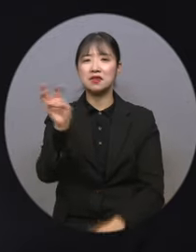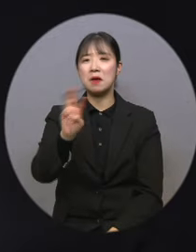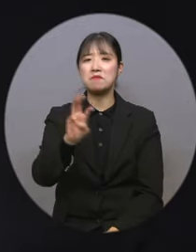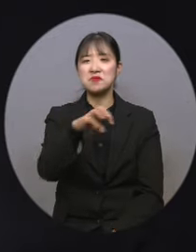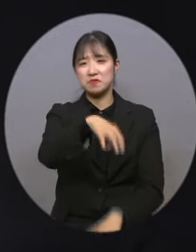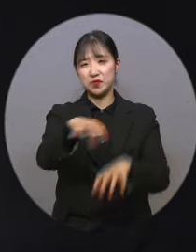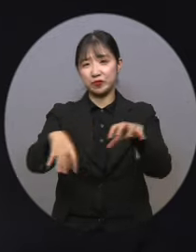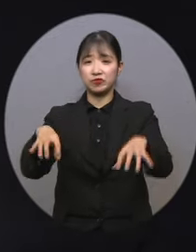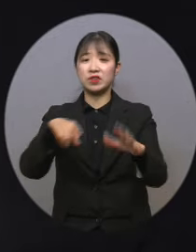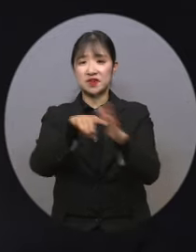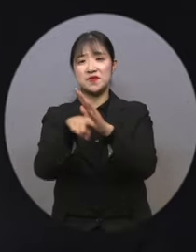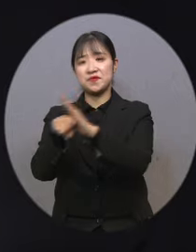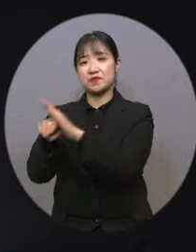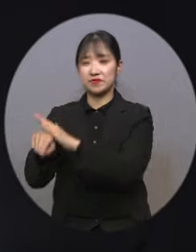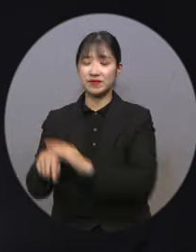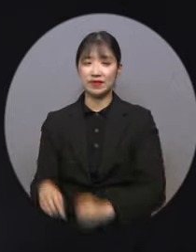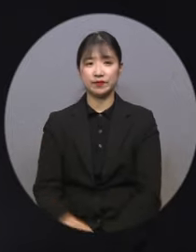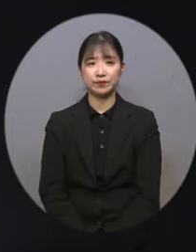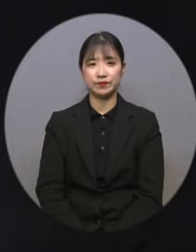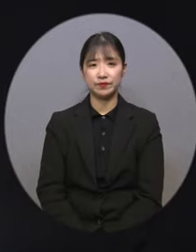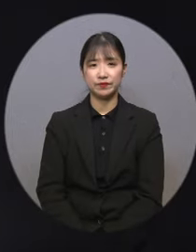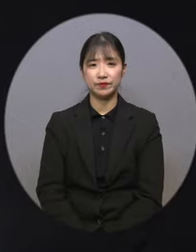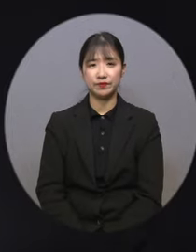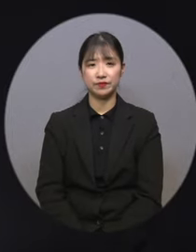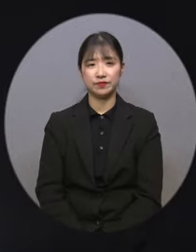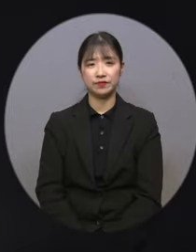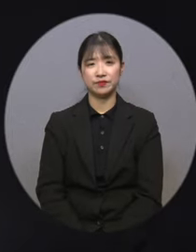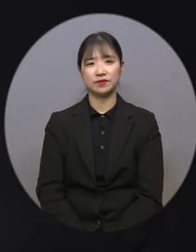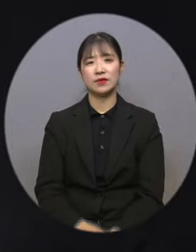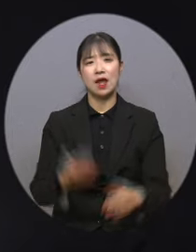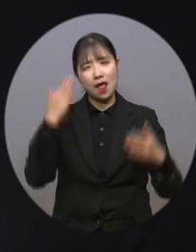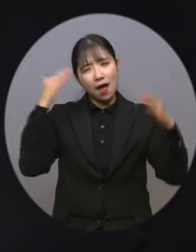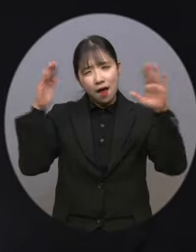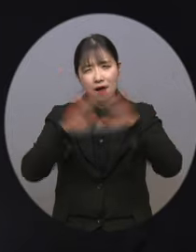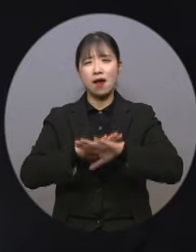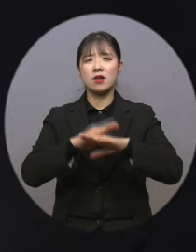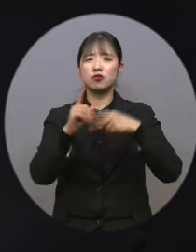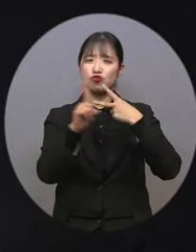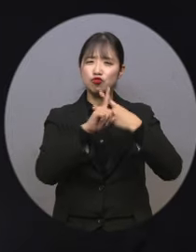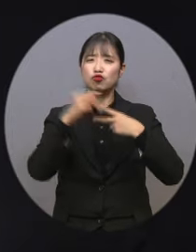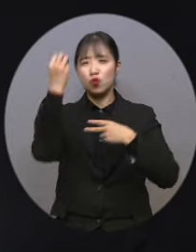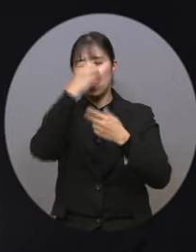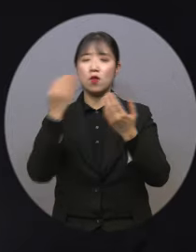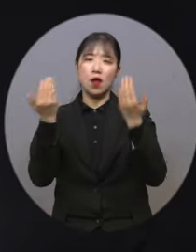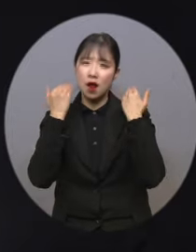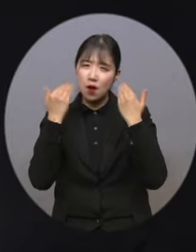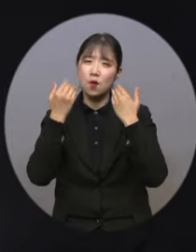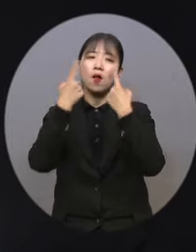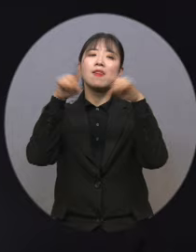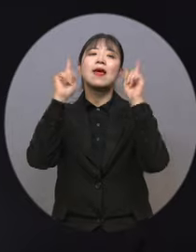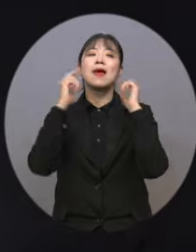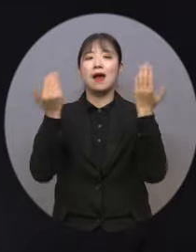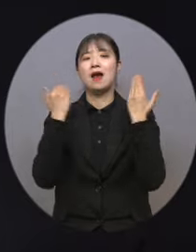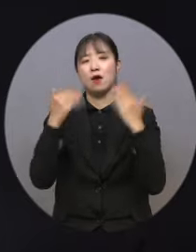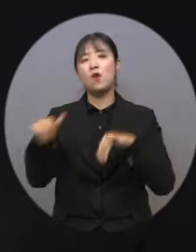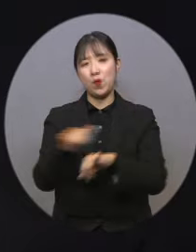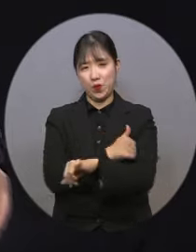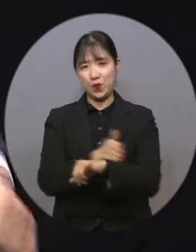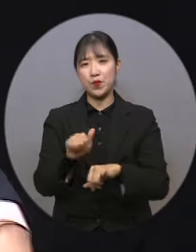아니에요 서른 군데 공장을 다니면서 야간 중학교 약 안고 낚여 야간 대학을 다닙니다